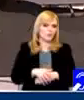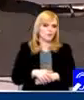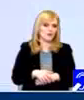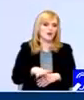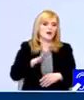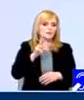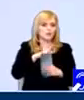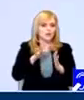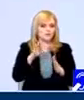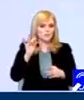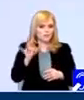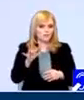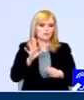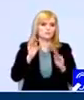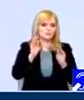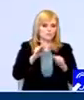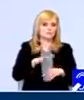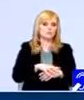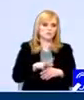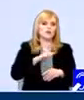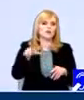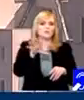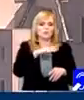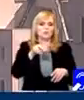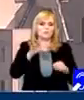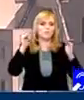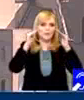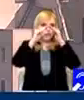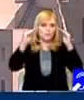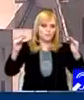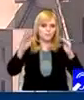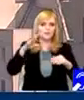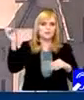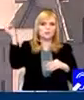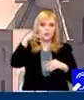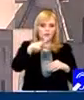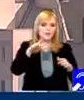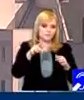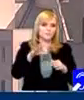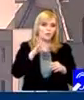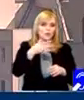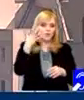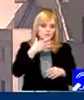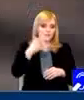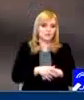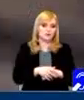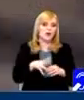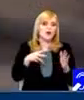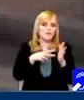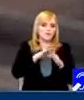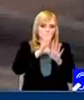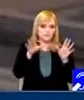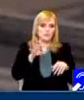orașul Cantemir vor fi izolate termic și vor primi colectoare solare și cazane pe bază de biomasă. În total, valoarea proiectului ajunge la